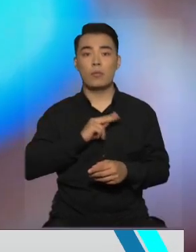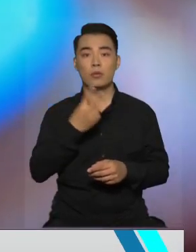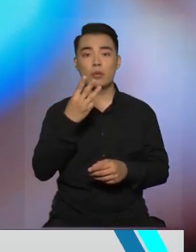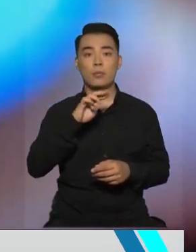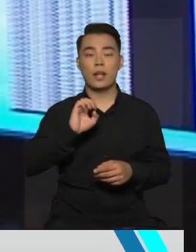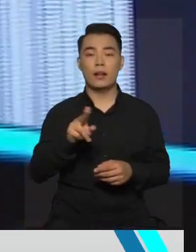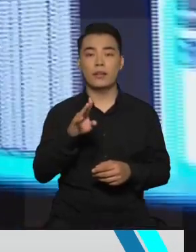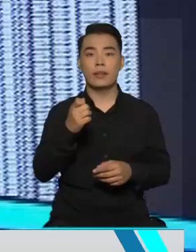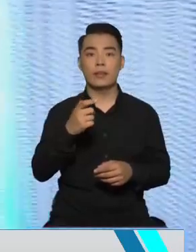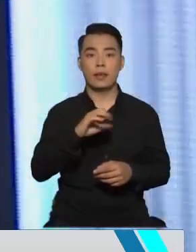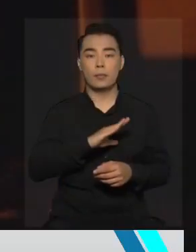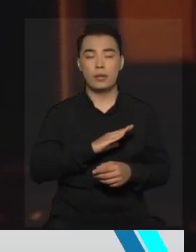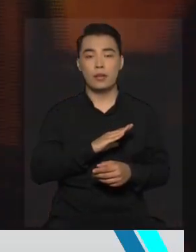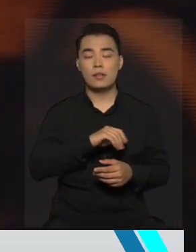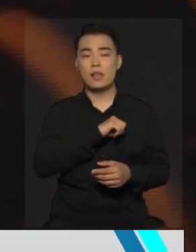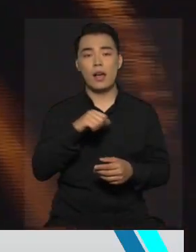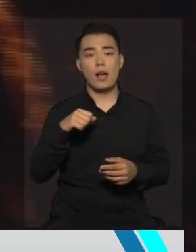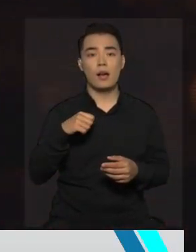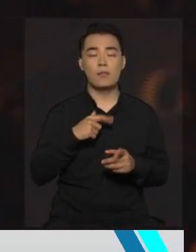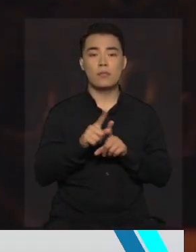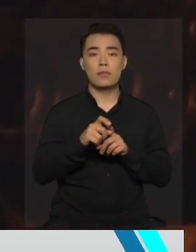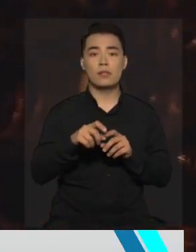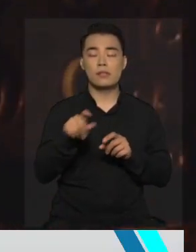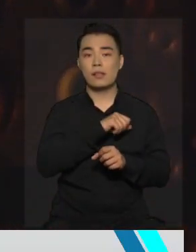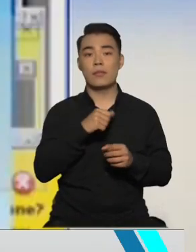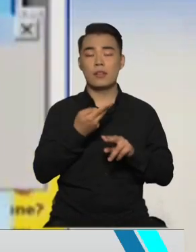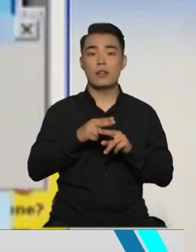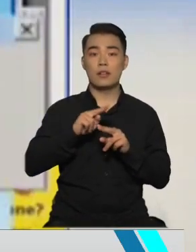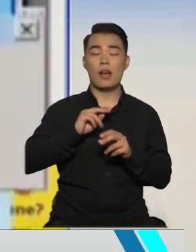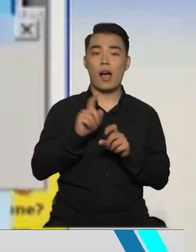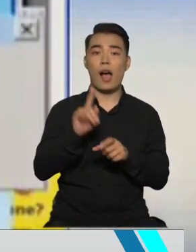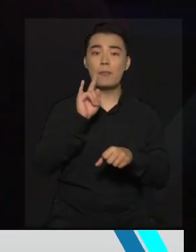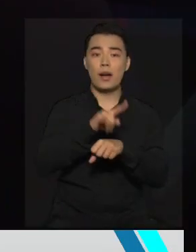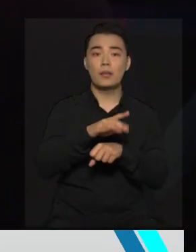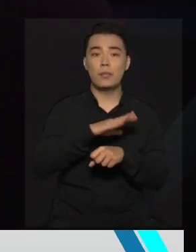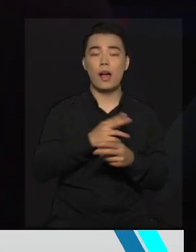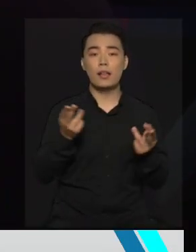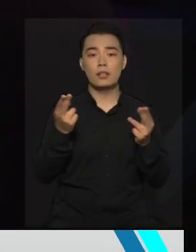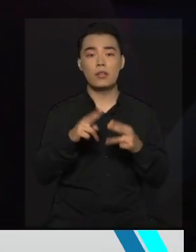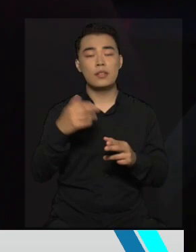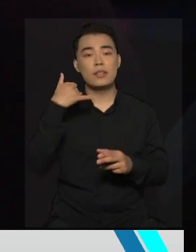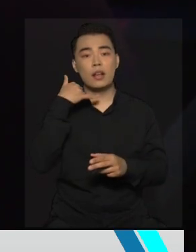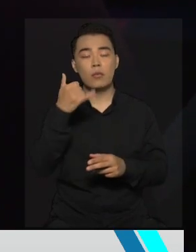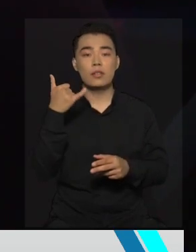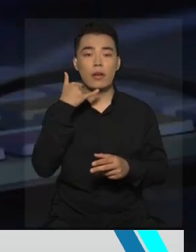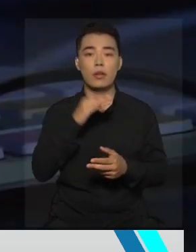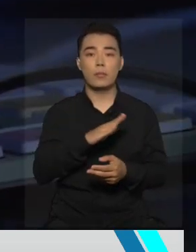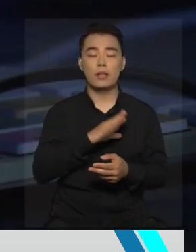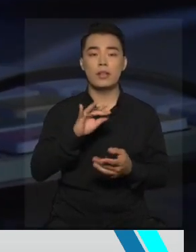3 миллиардов тенге. Самым распространенным и способами обмана по-прежнему остаются телефонные звонки